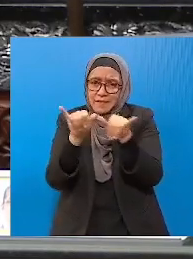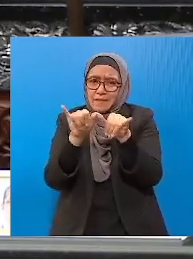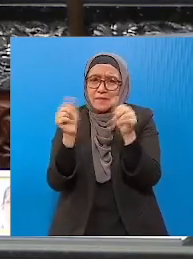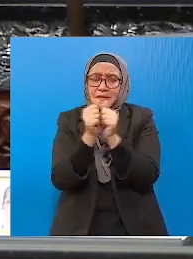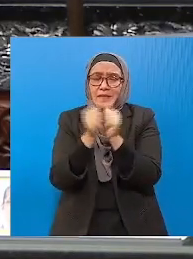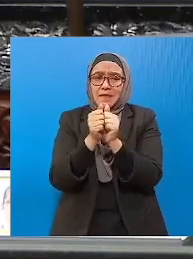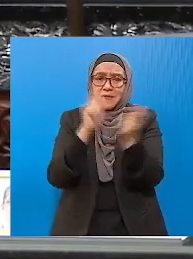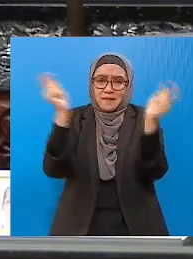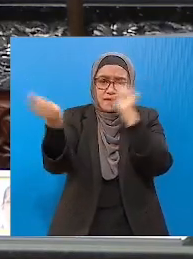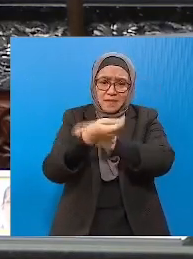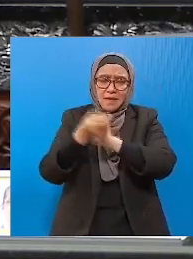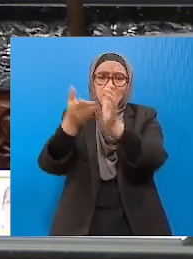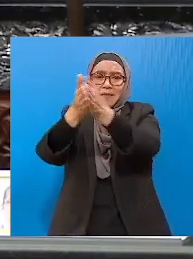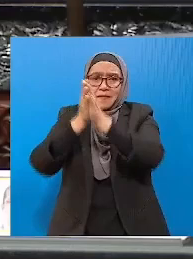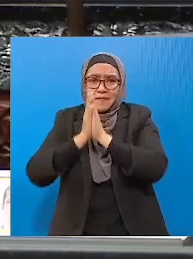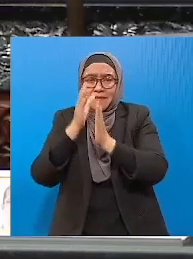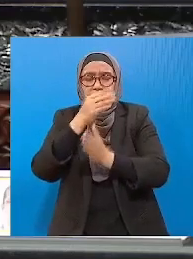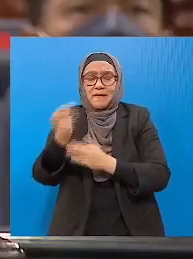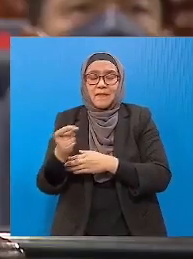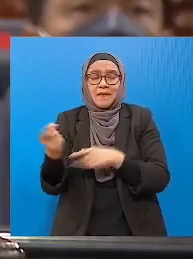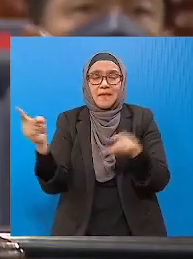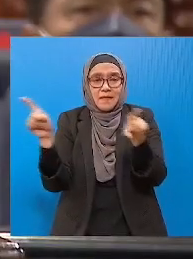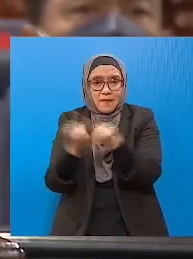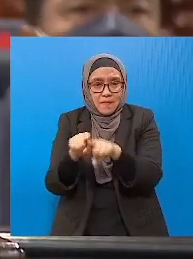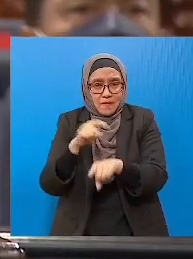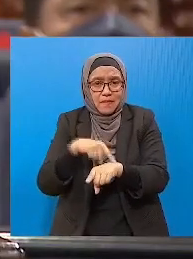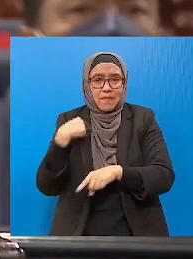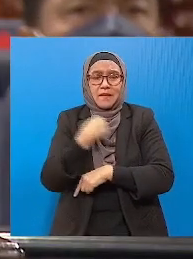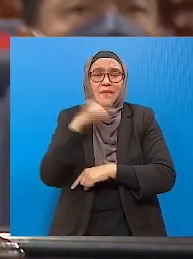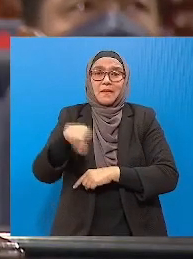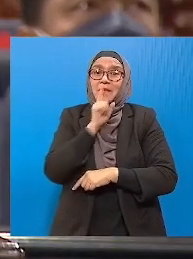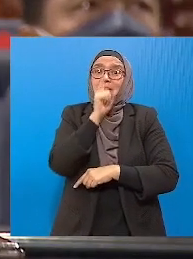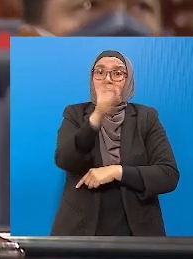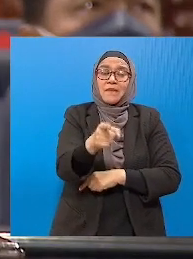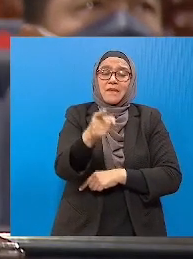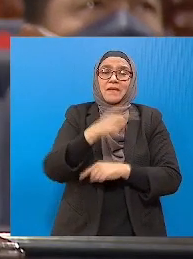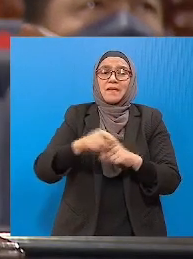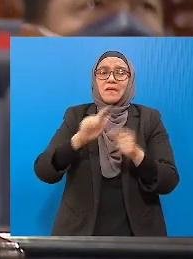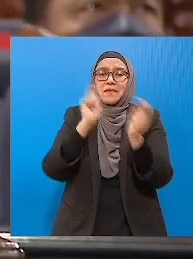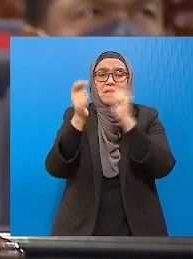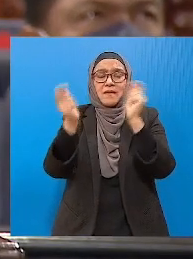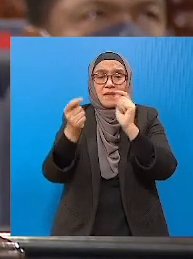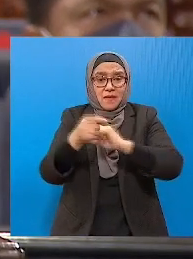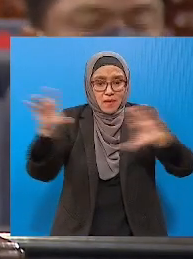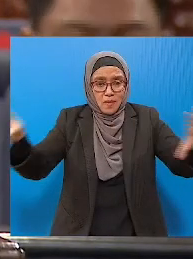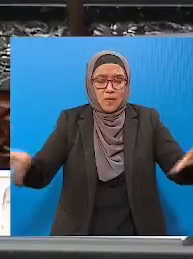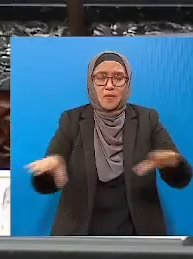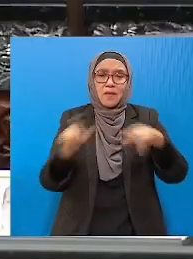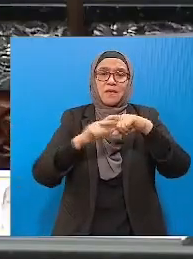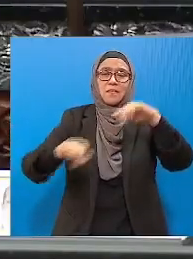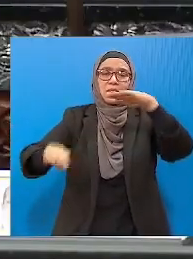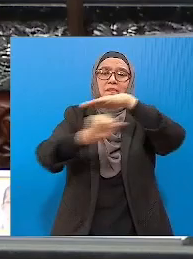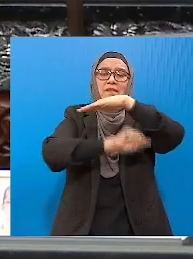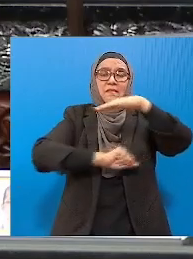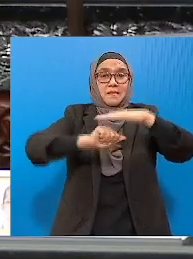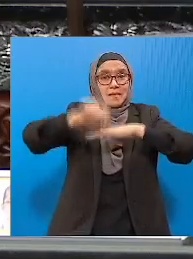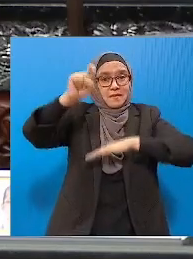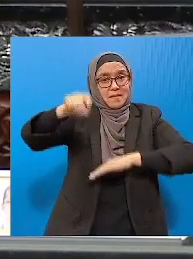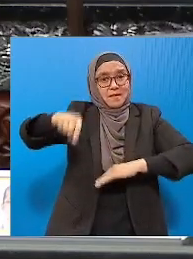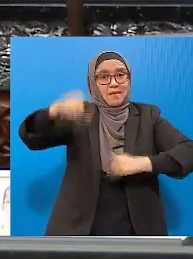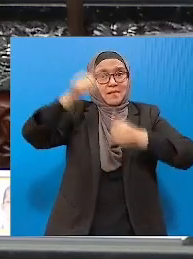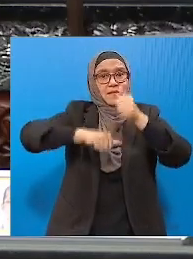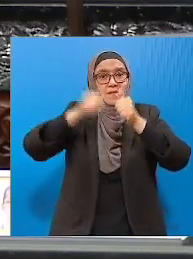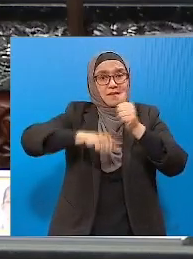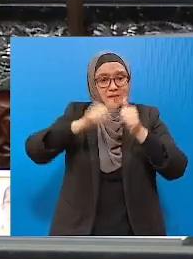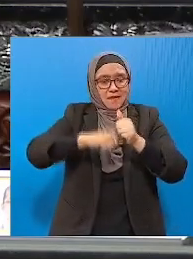yang di pohon namun begitu kita perlu pastikan bahwa separuh pertukaran itu dibuat berdasarkan keperluan di setiap